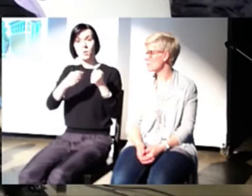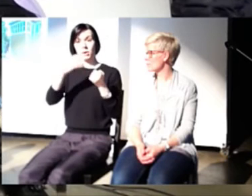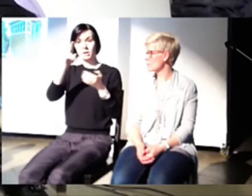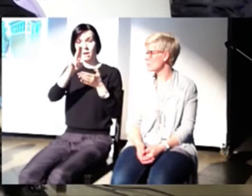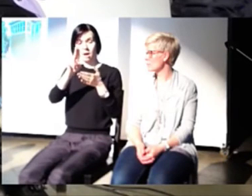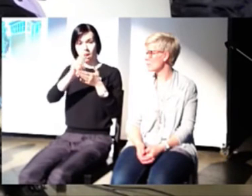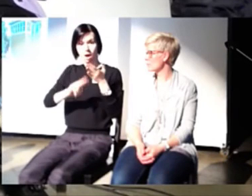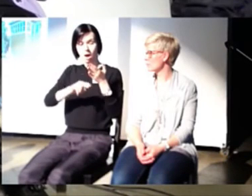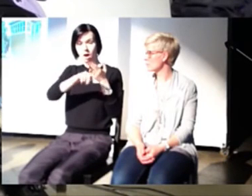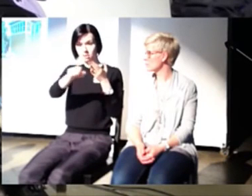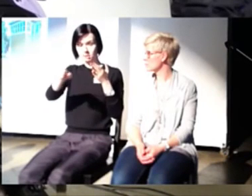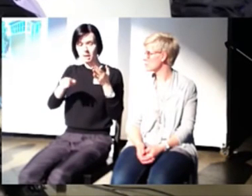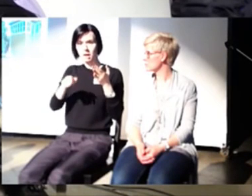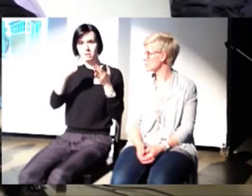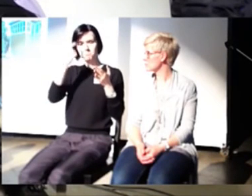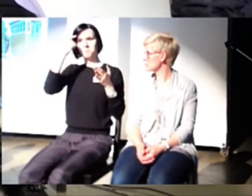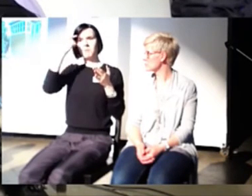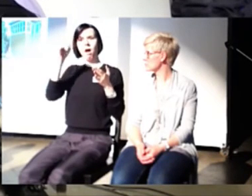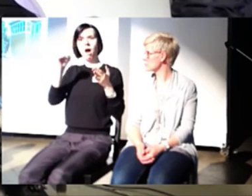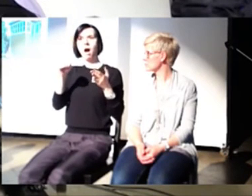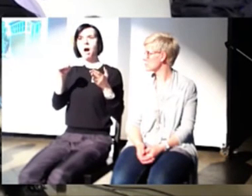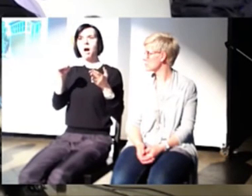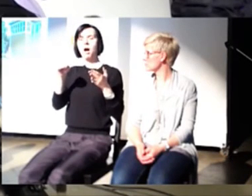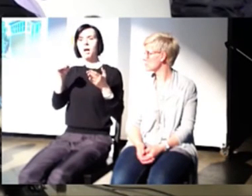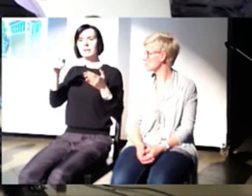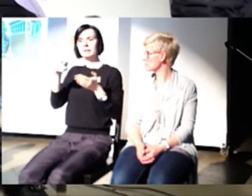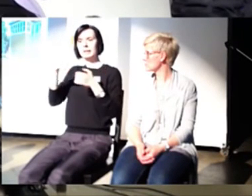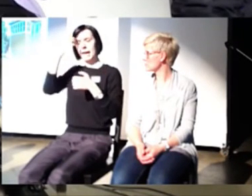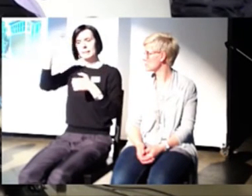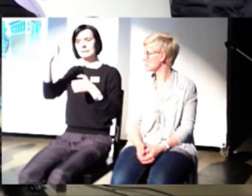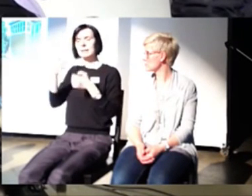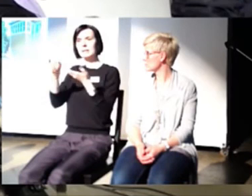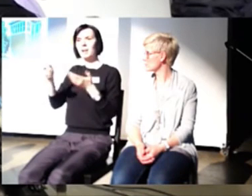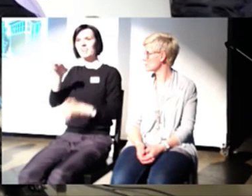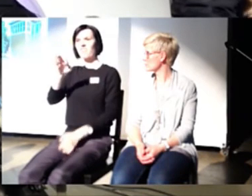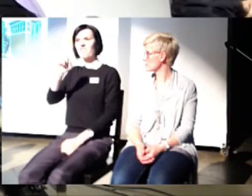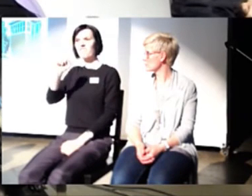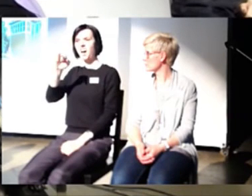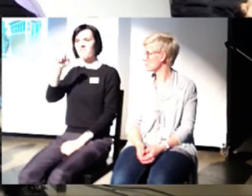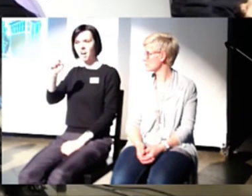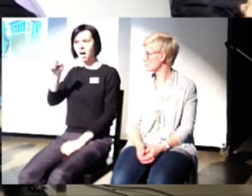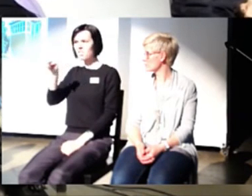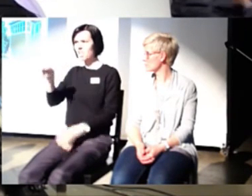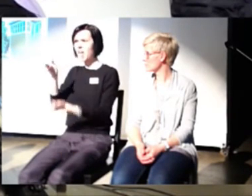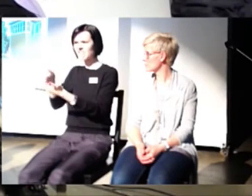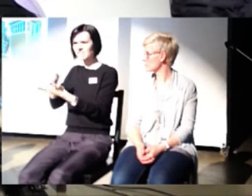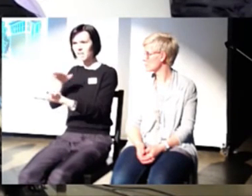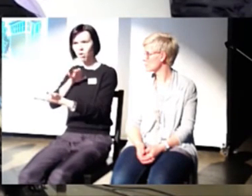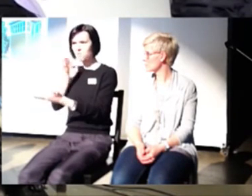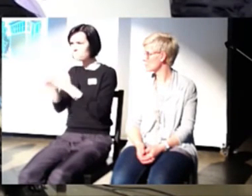galleria Fafanen rutikadulla on esteellinen. Mitä nämä nuoret innokkaat teki, kun ne tajusivat, että he eivät halua rajata